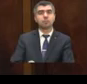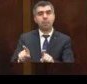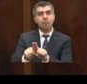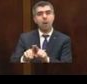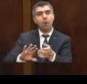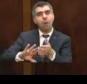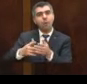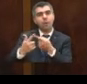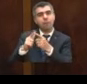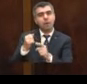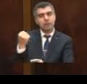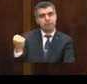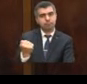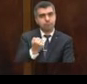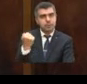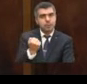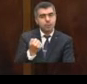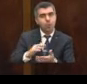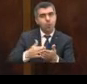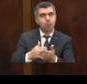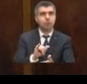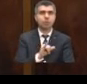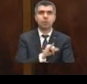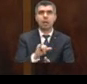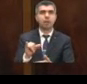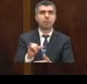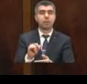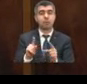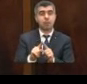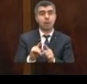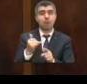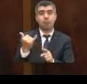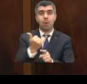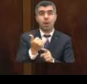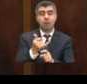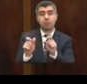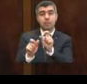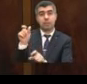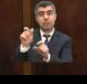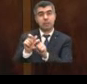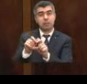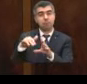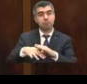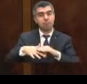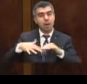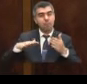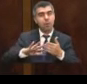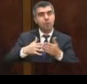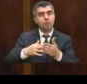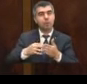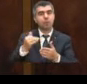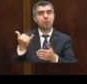منا أي تأخير وبأية مبررات، فالهدف هو كرامة المواطن والمواطنين وليس استحقاقات